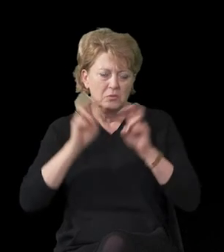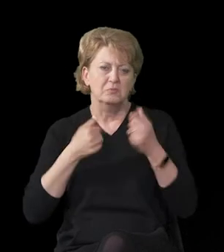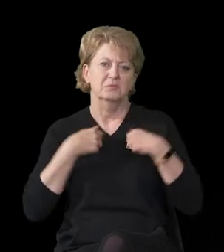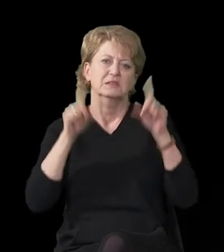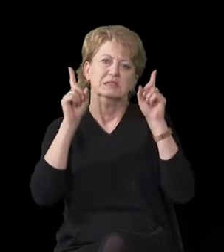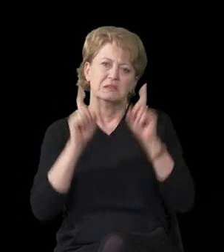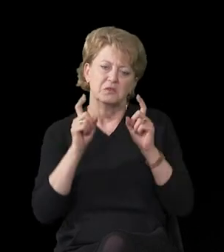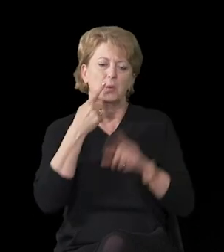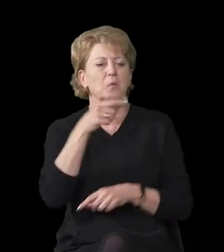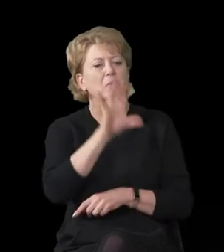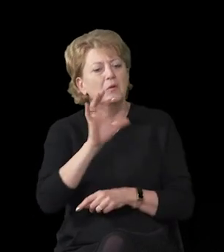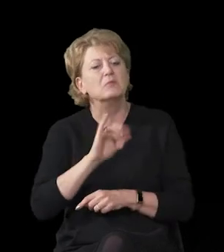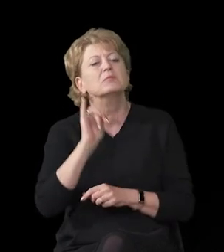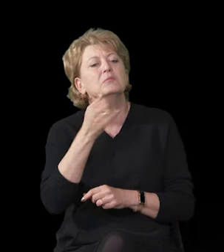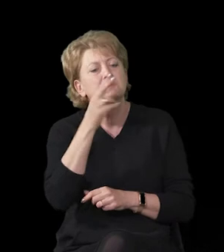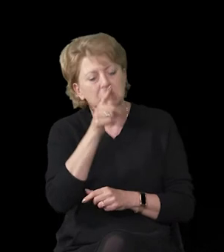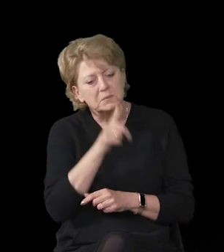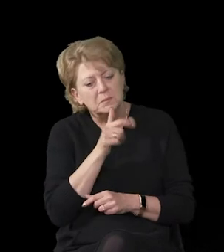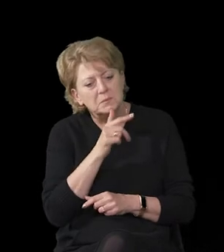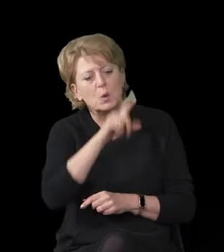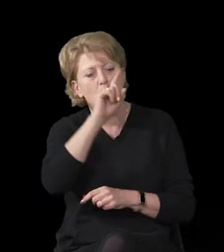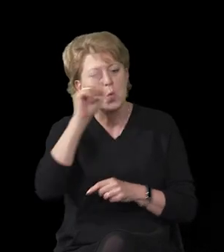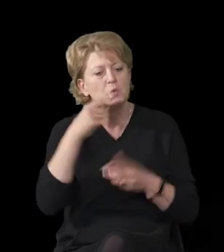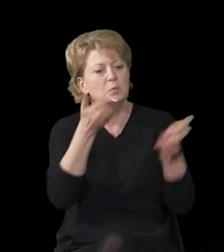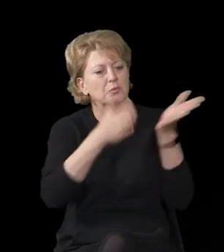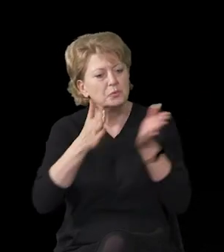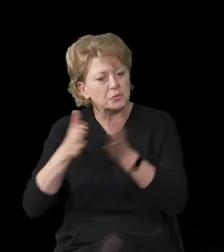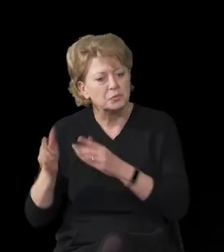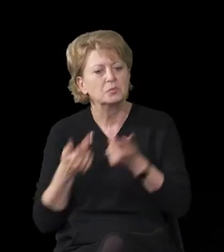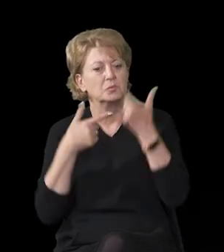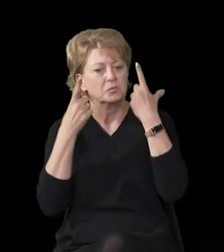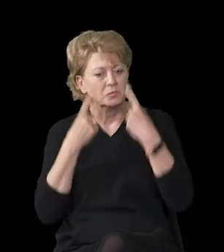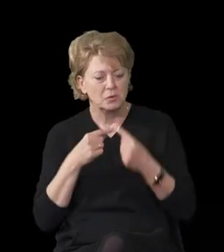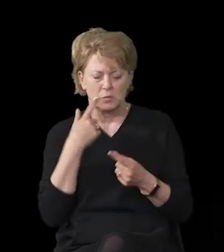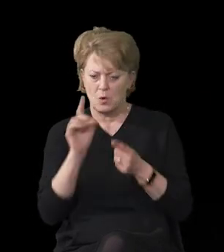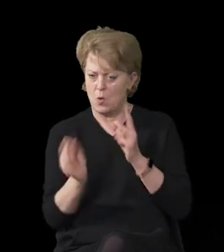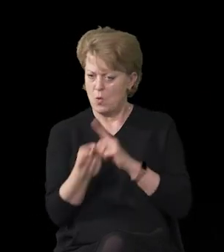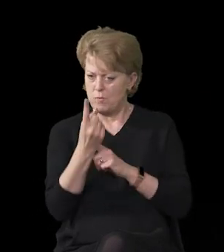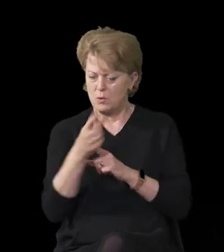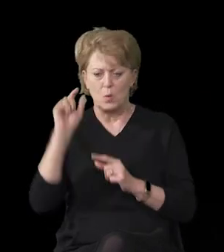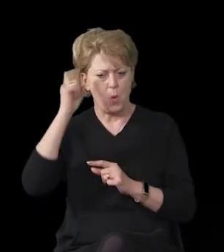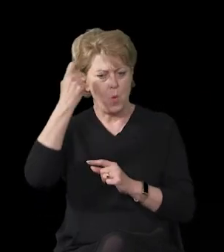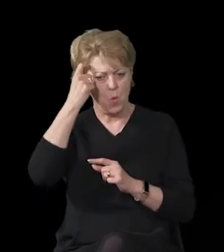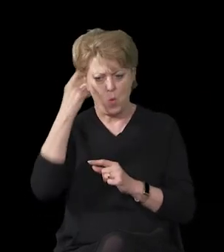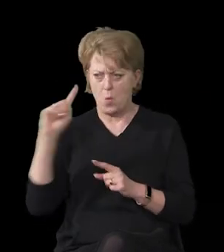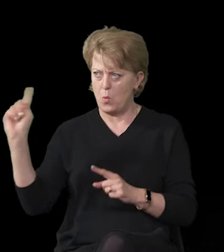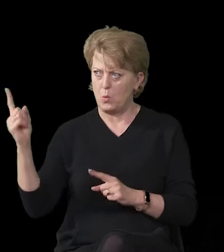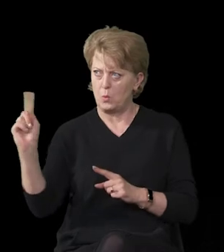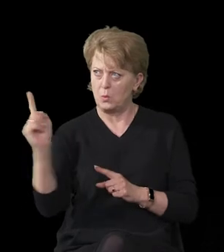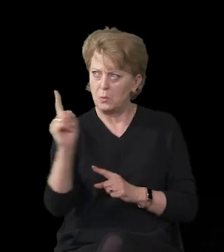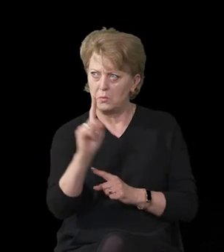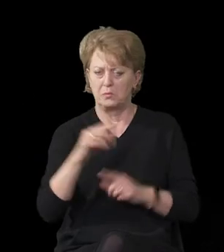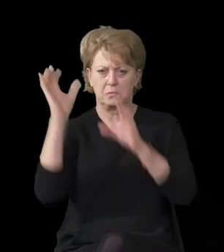oglądać przygotowania do tego święta. I w pewnym momencie pojawia się główny celebrans, który nad głową niesie tak zwany